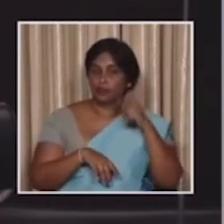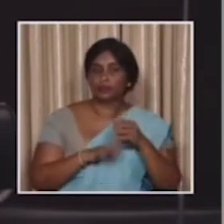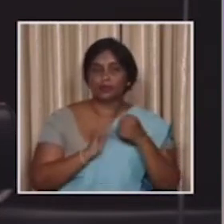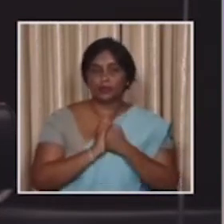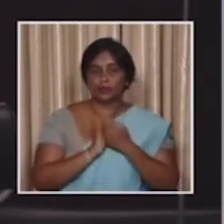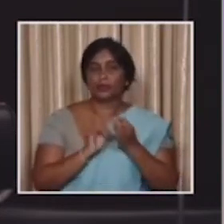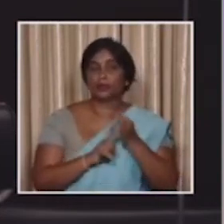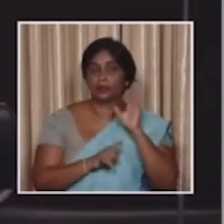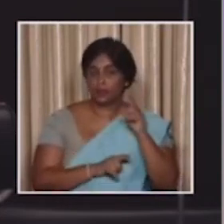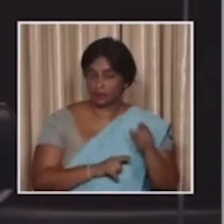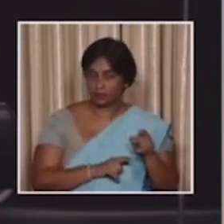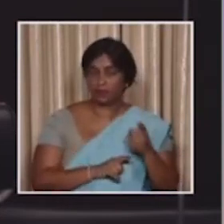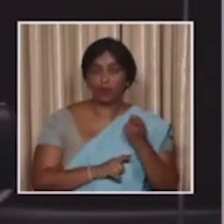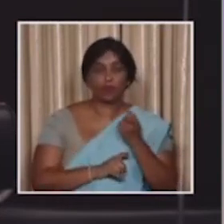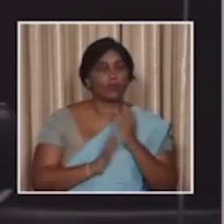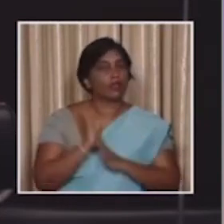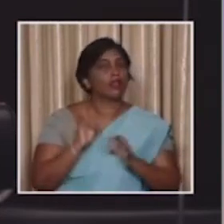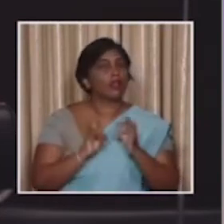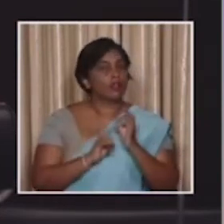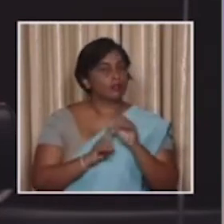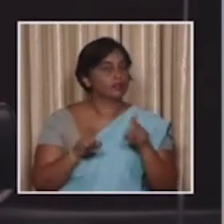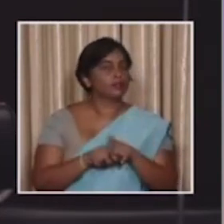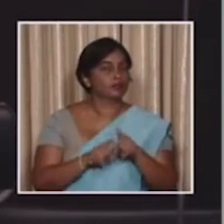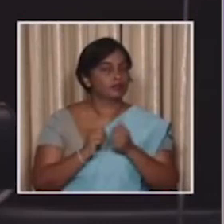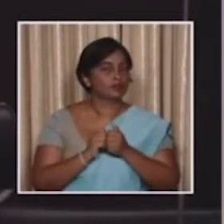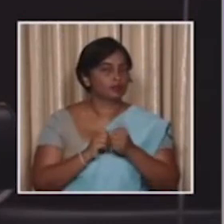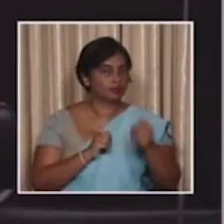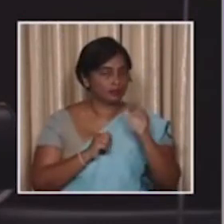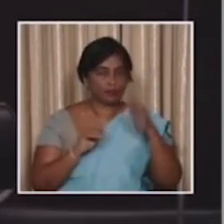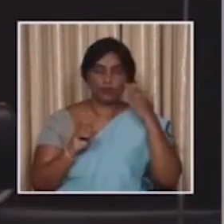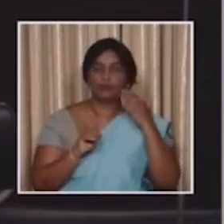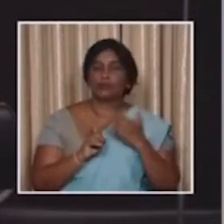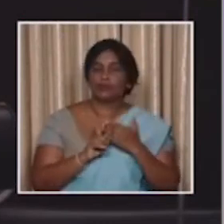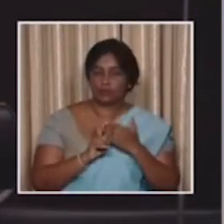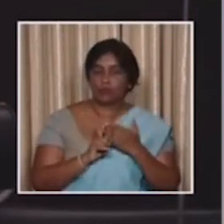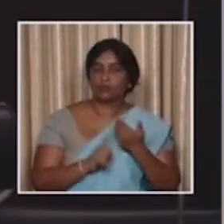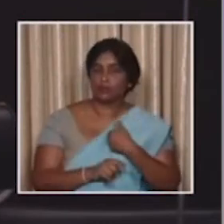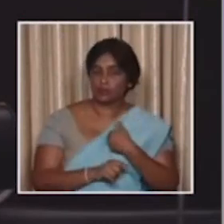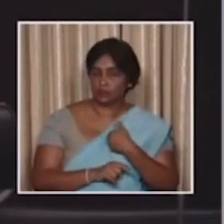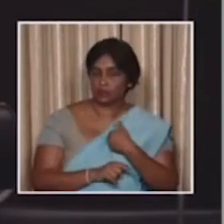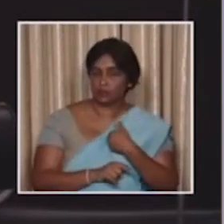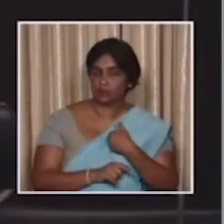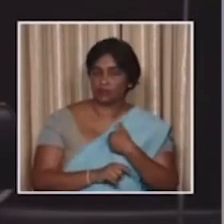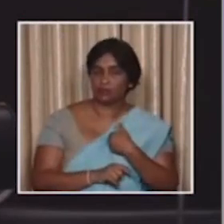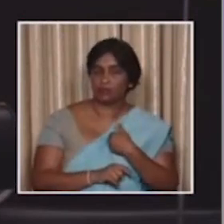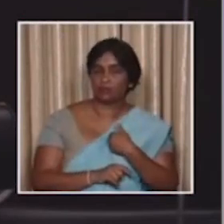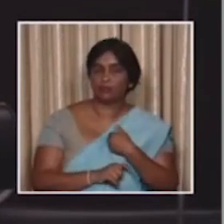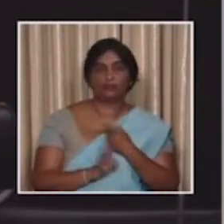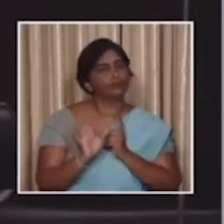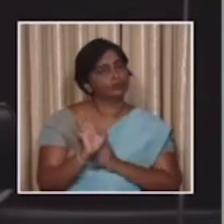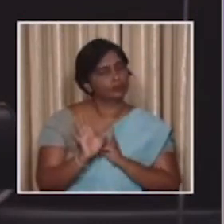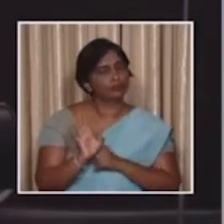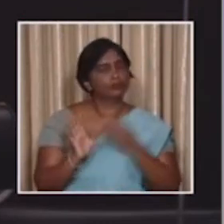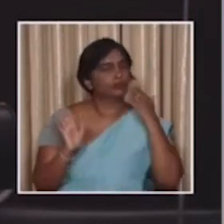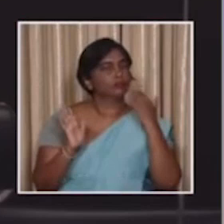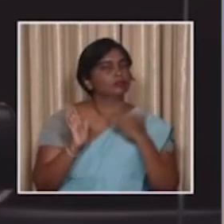உத்தரவிடவில்லை? இவ்வாறு தமிழ் தேசிய கூட்டமைப்பின் நாடாளுமன்ற உறுப்பினர் எம் ஏ சுமந்திரன் கேள்வி எழுப்பினார். நாடாளுமன்றத்தில் நேற்று